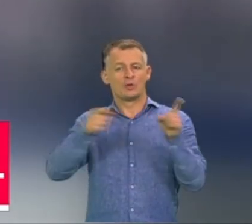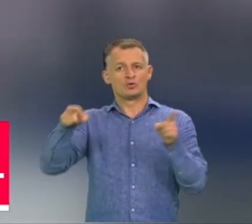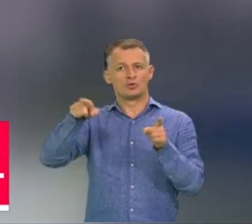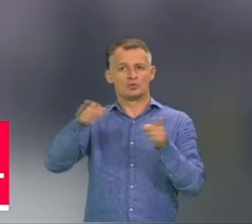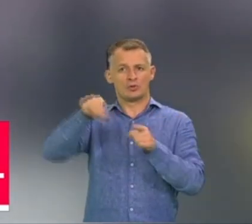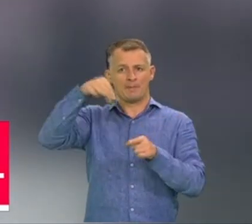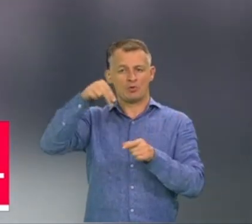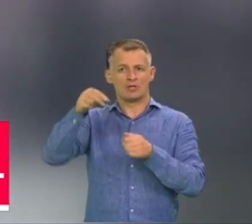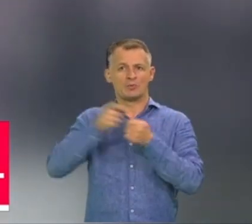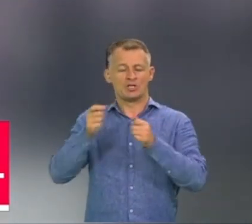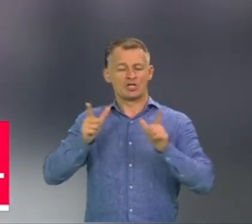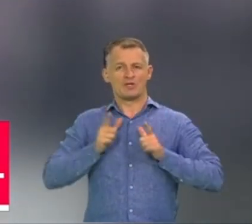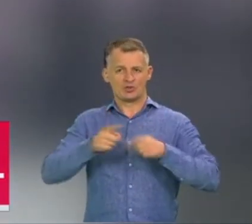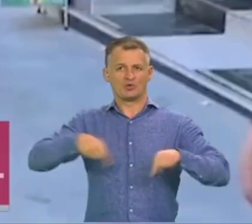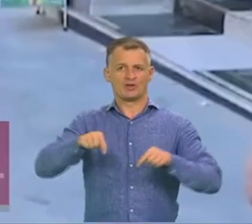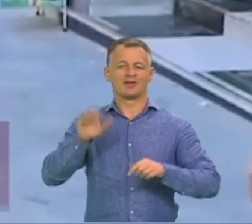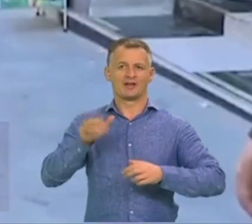publicitate. Rămâneți cu noi, vă aștept!